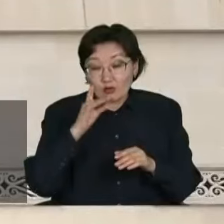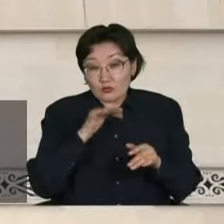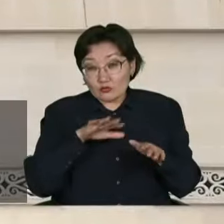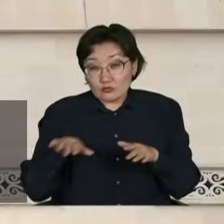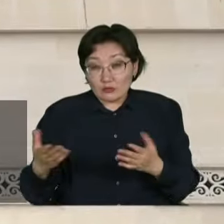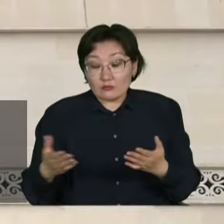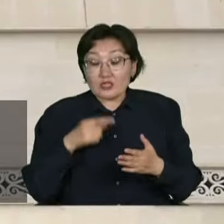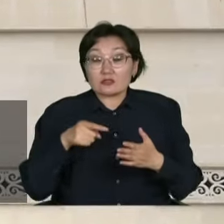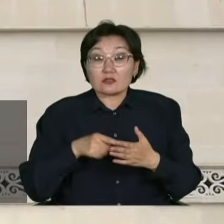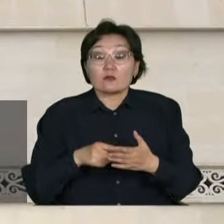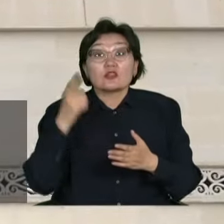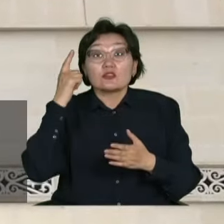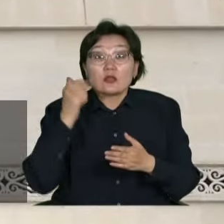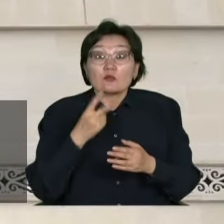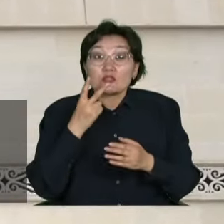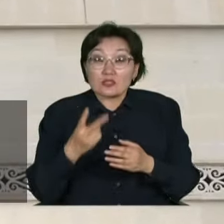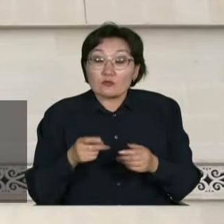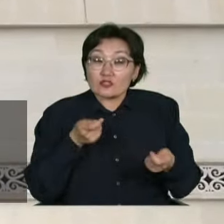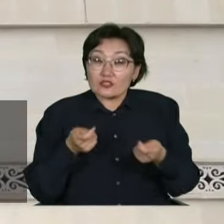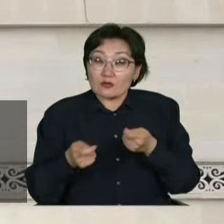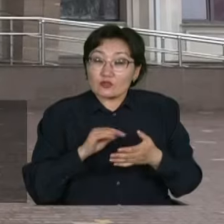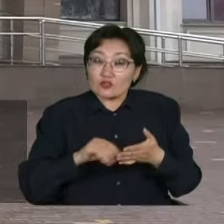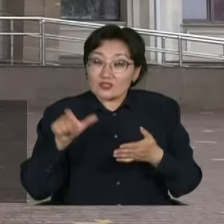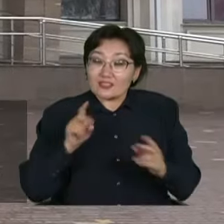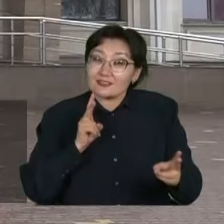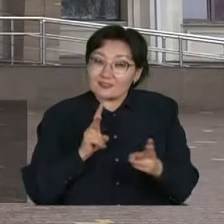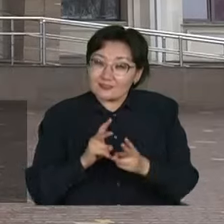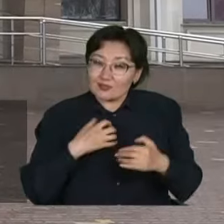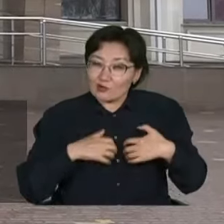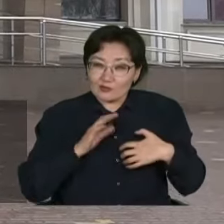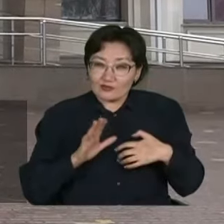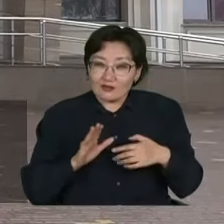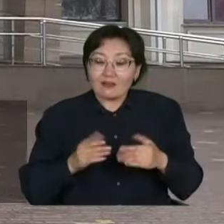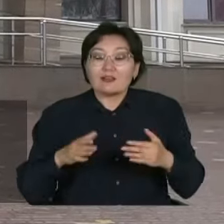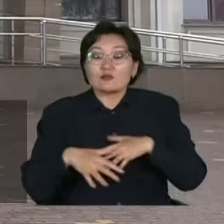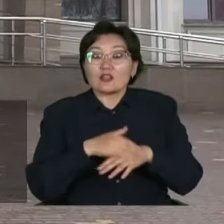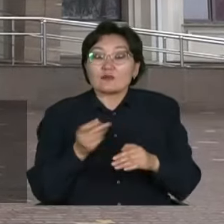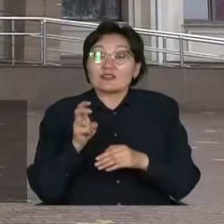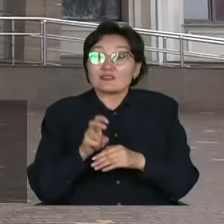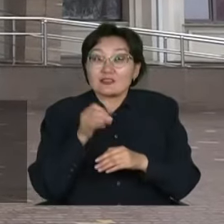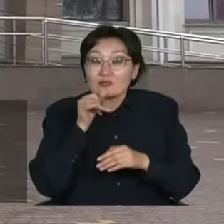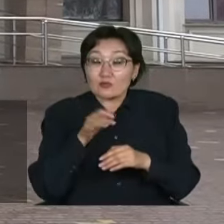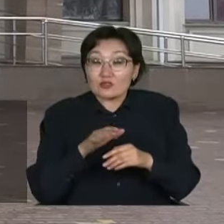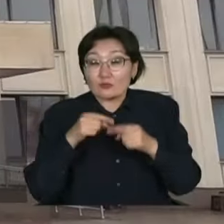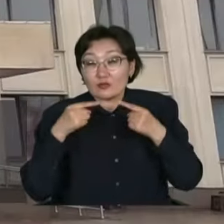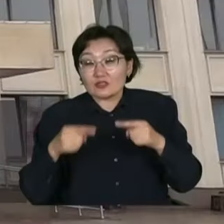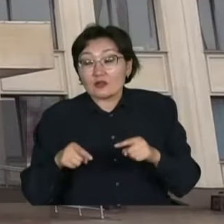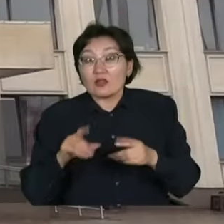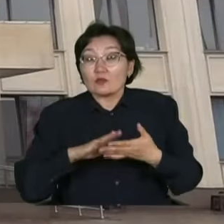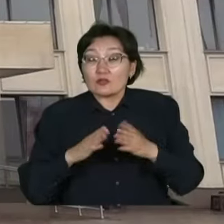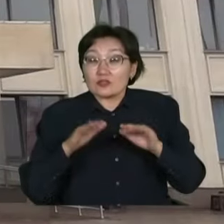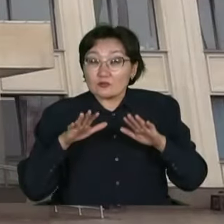келгенде. Мәселені біле, көре тұра шенділер тілшілермен кездесуге асықпады. Бірі тұрғындар алдына келе алмаймыз деп, енді бірі келісілген жерден